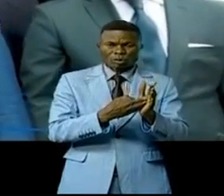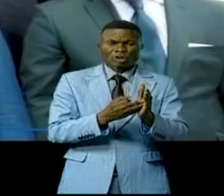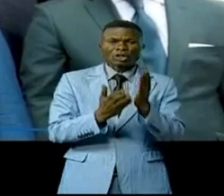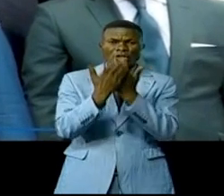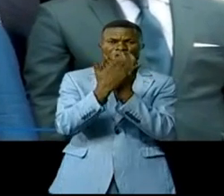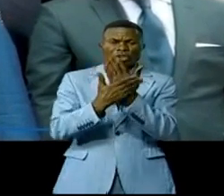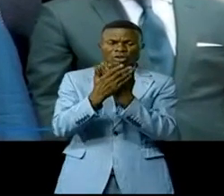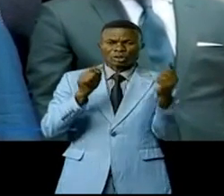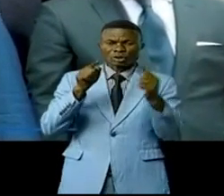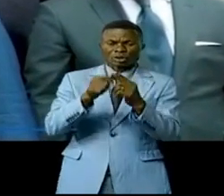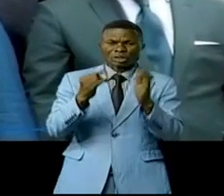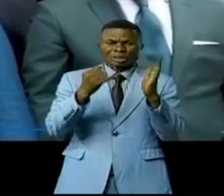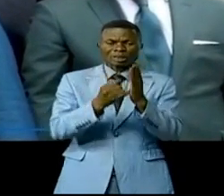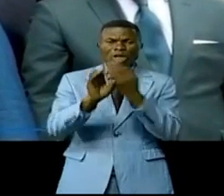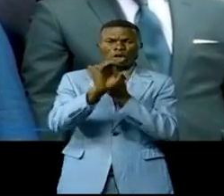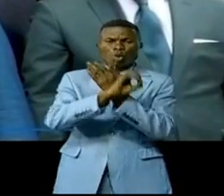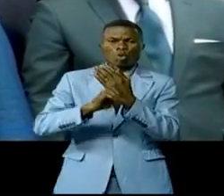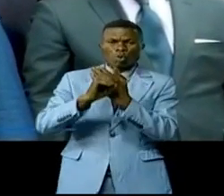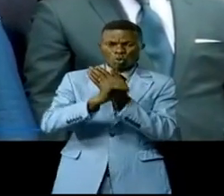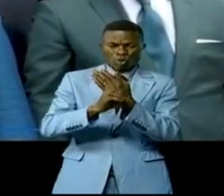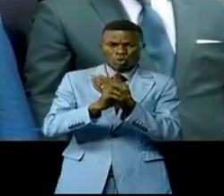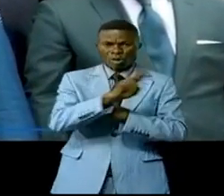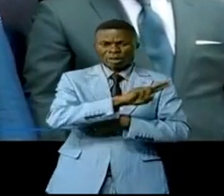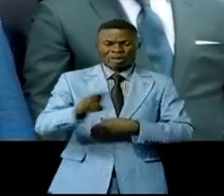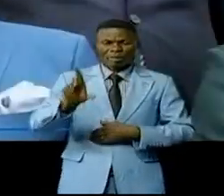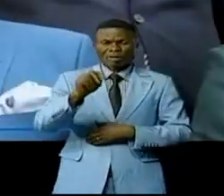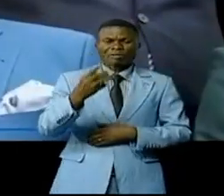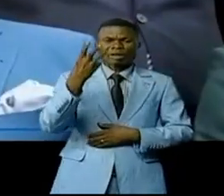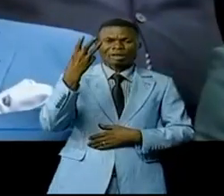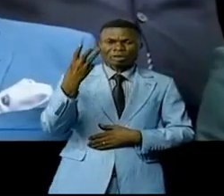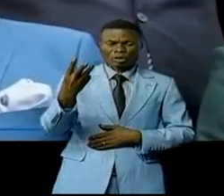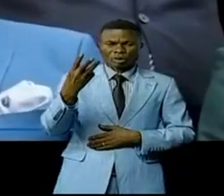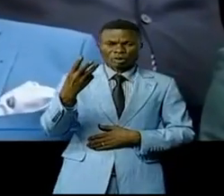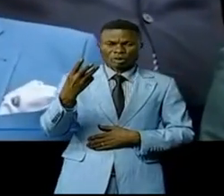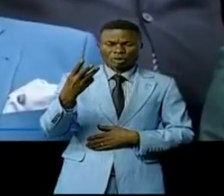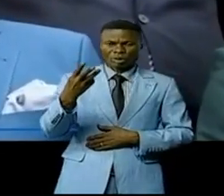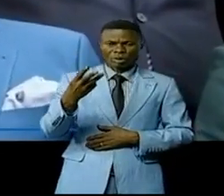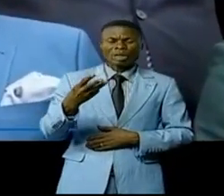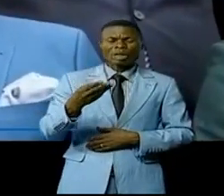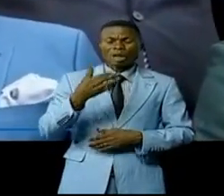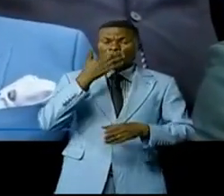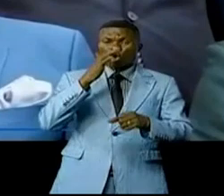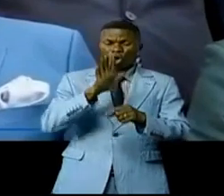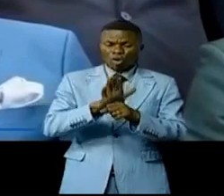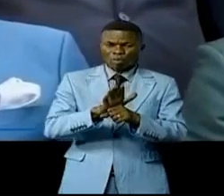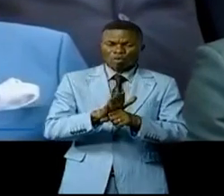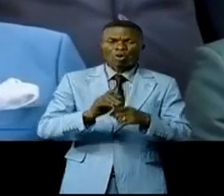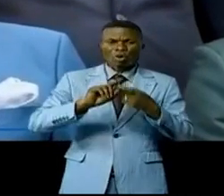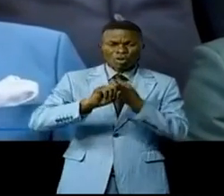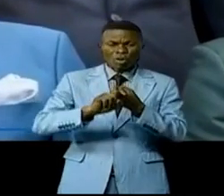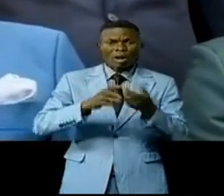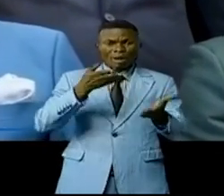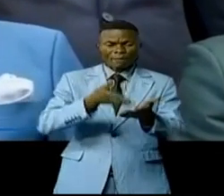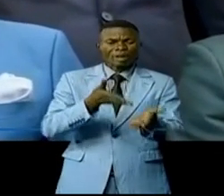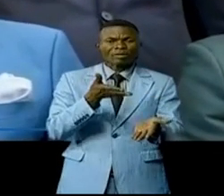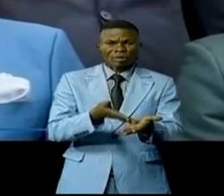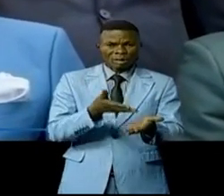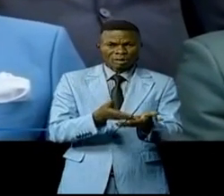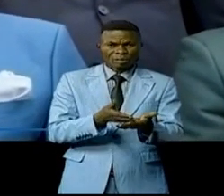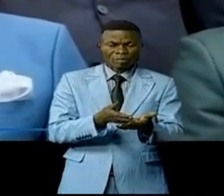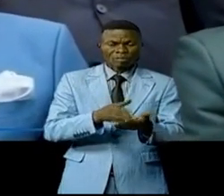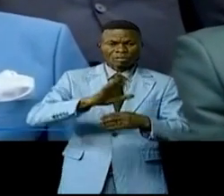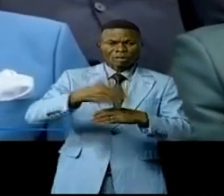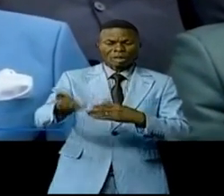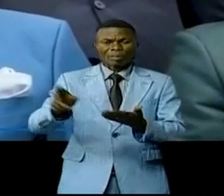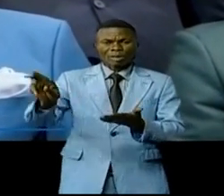28 juillet au 6 août 2023. Nous donnons les assurances, d'ailleurs, vous avez la preuve, hein, après la